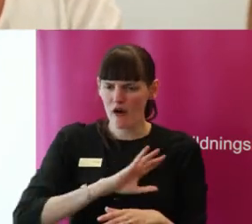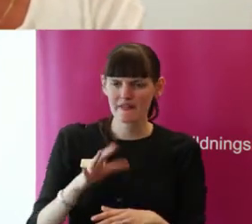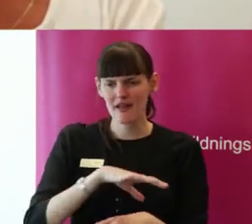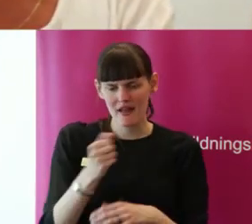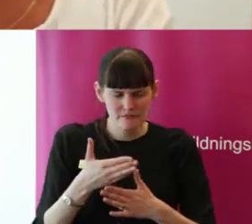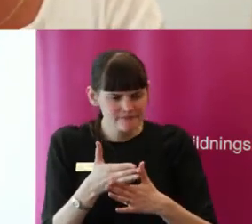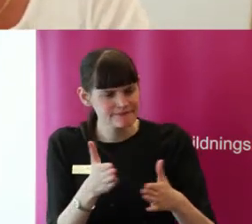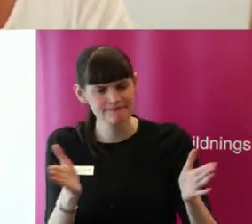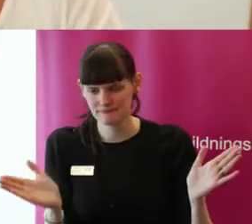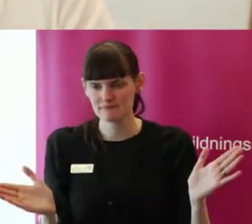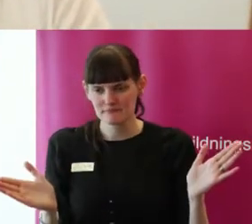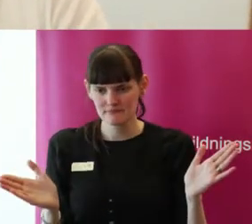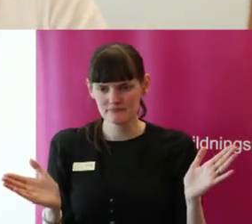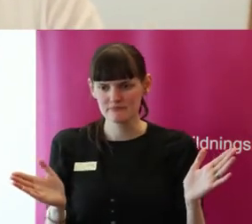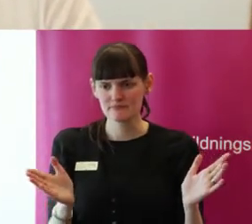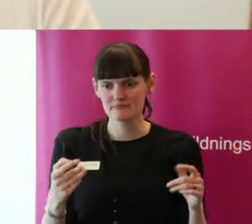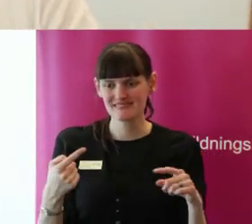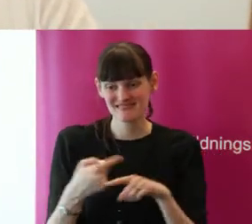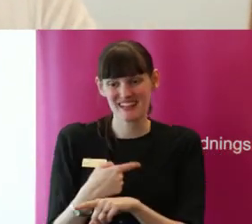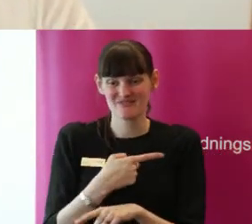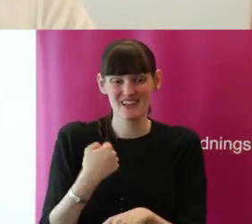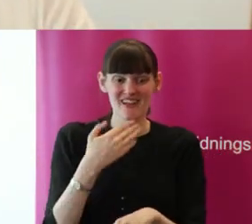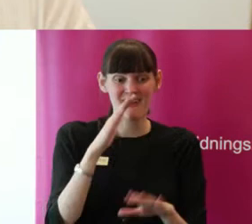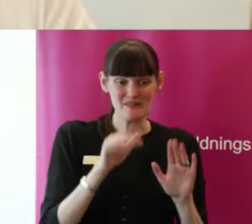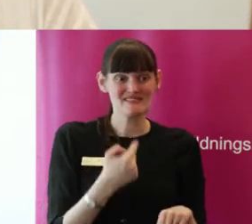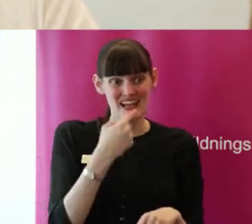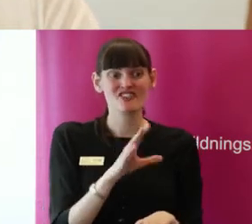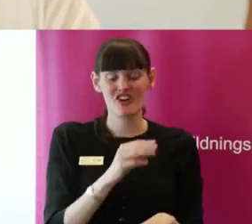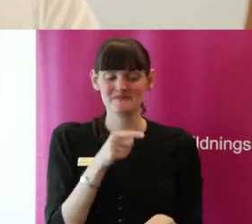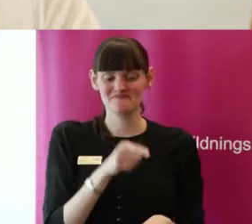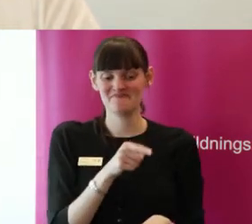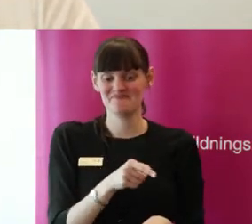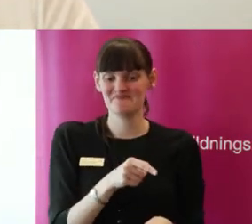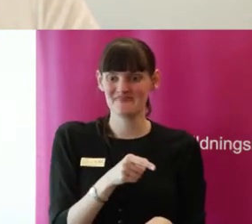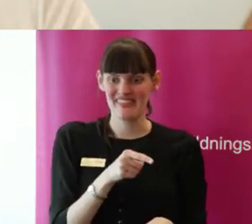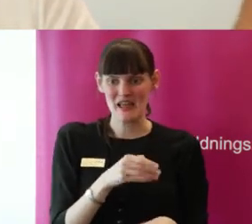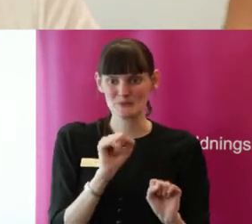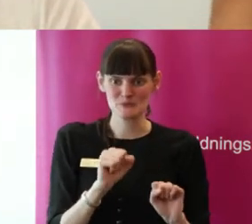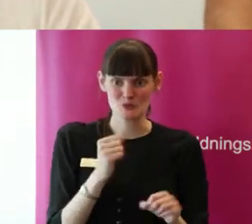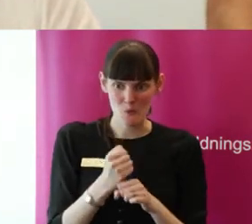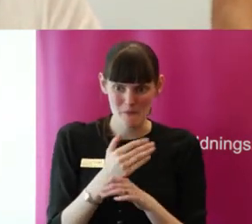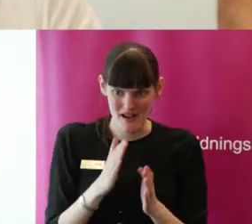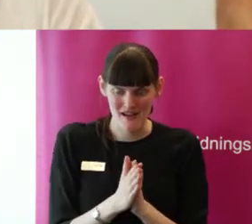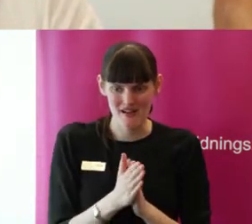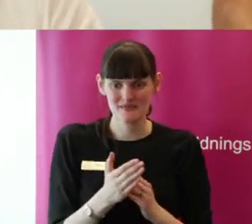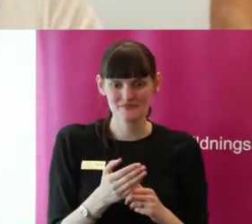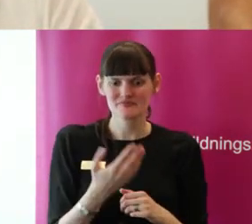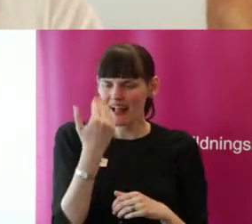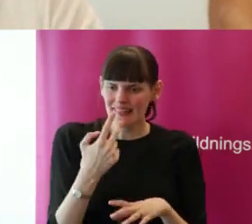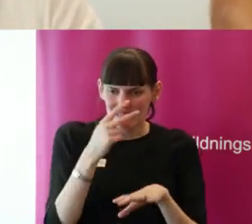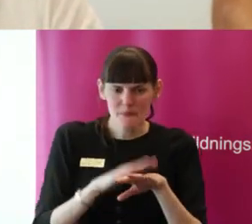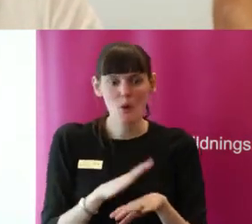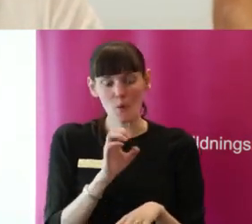har bara pekat på och gjort en sån här initialundersökning och pekat på där man kan titta på att man finns